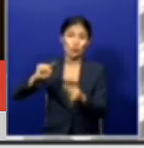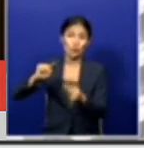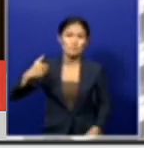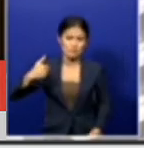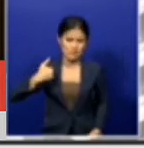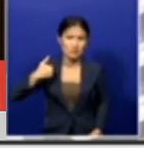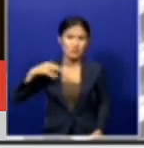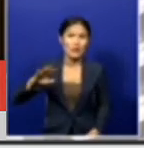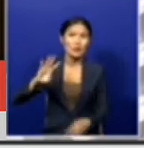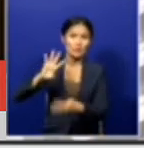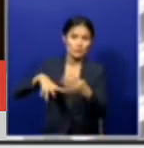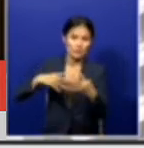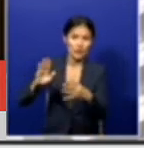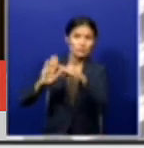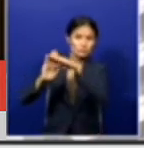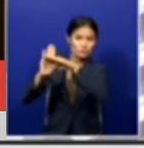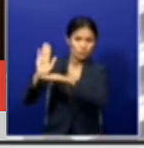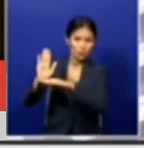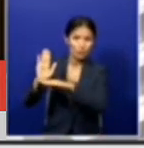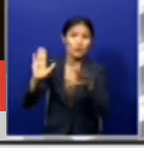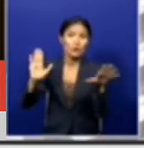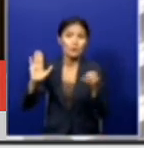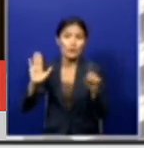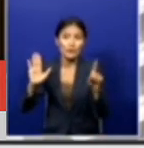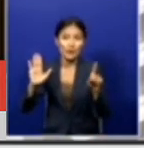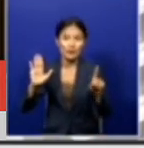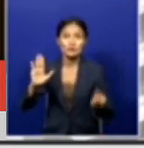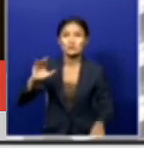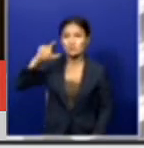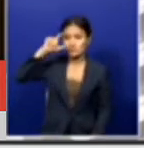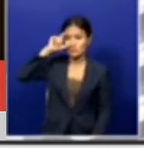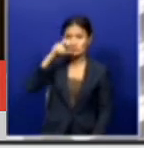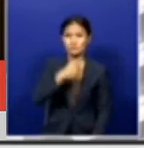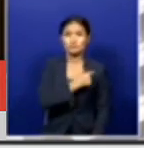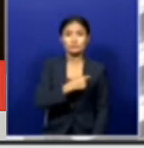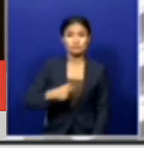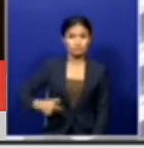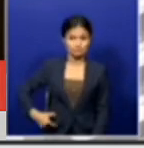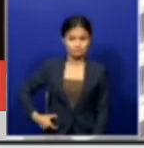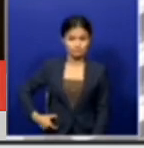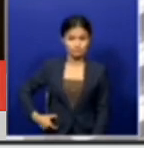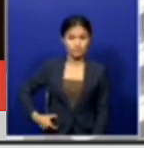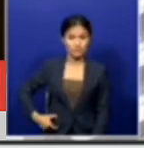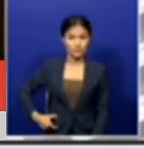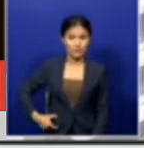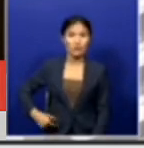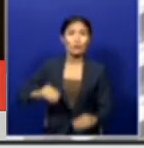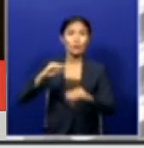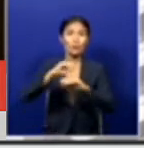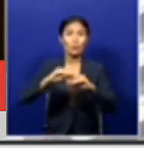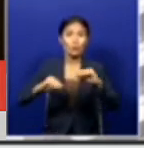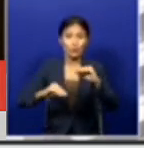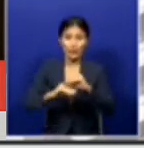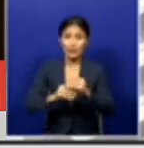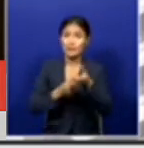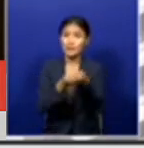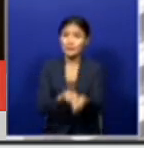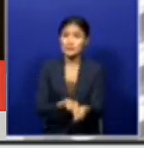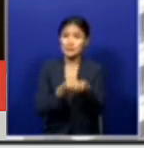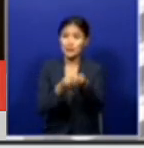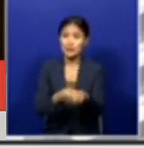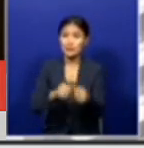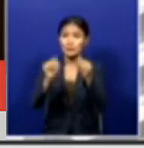ที่9ทรงเห็นการไกลคือโครงการเกษตรทฤษฎีใหม่เกษตรผสมผส